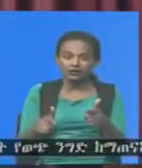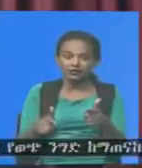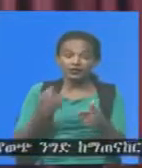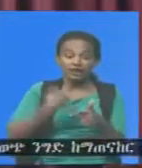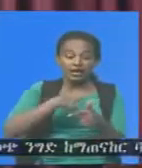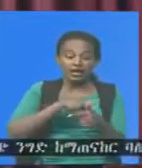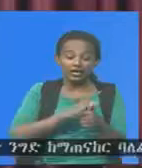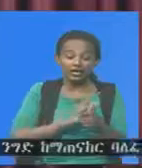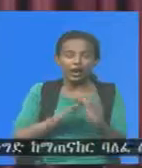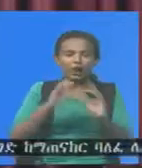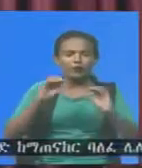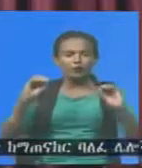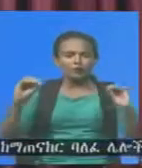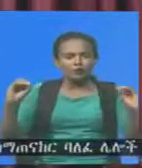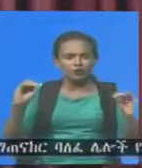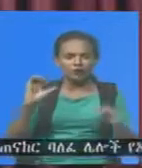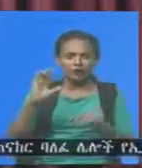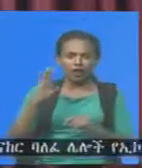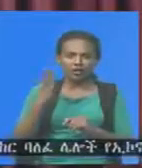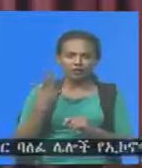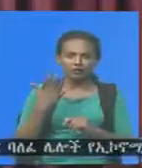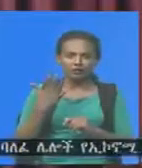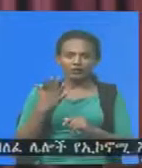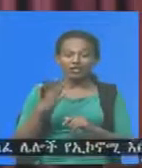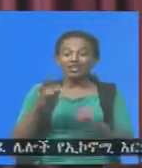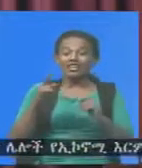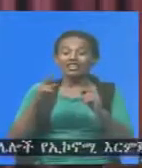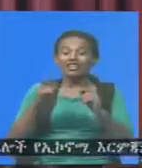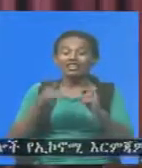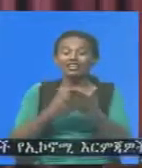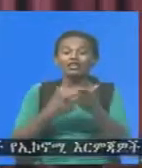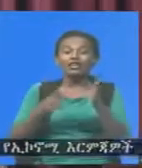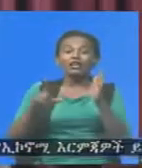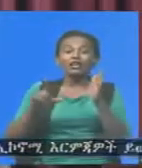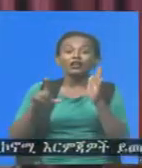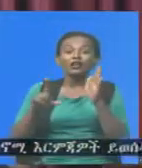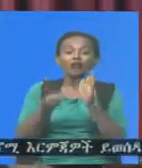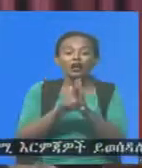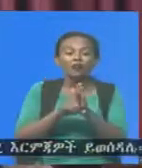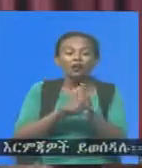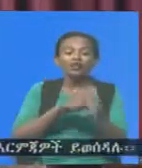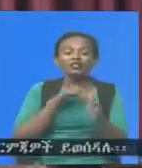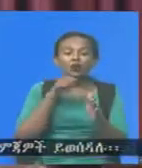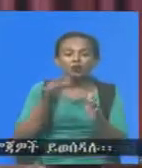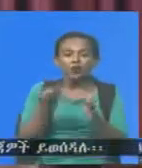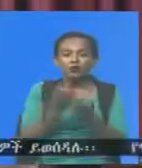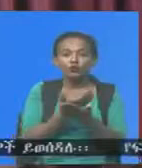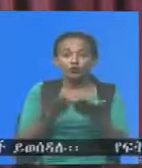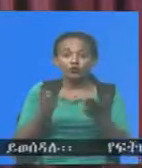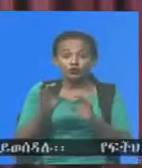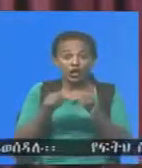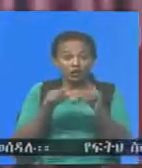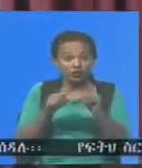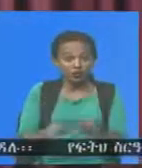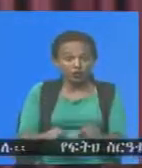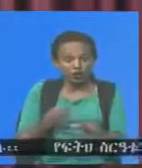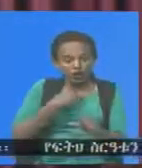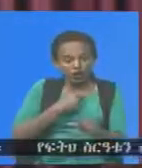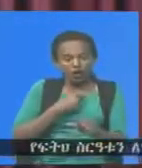እኛ ምንም አይነት ይህ ህገ መንግስታዊ ነገር ስናደርግ እንዳልቆየን አይነት ሳይሆን እኛ አጠፋነው